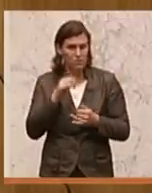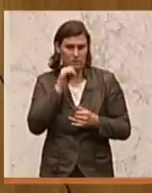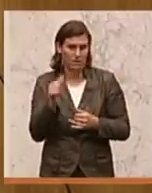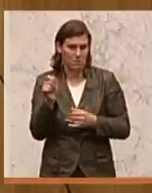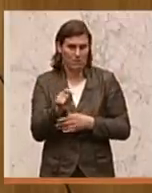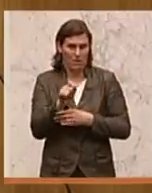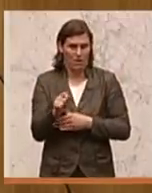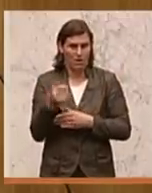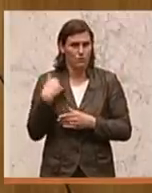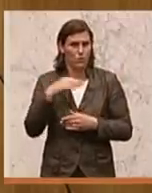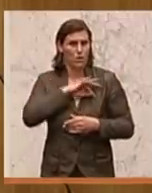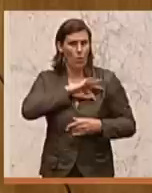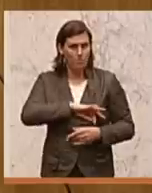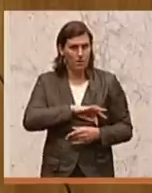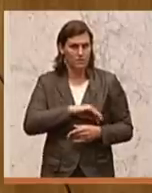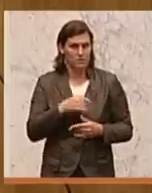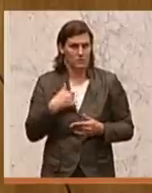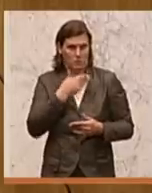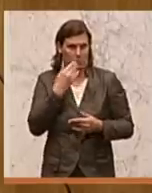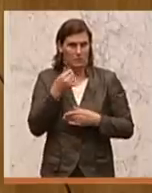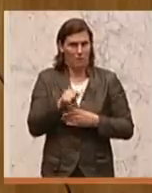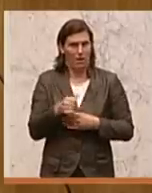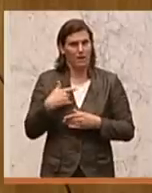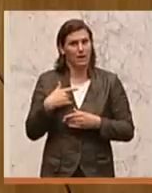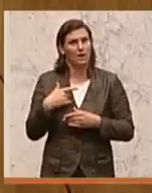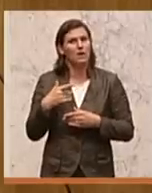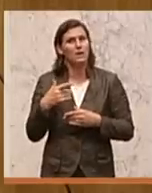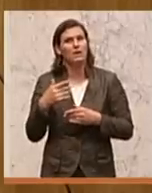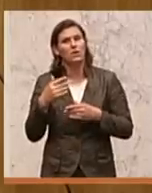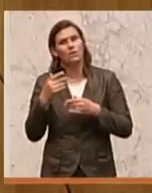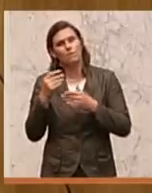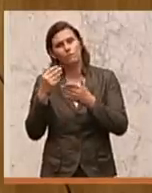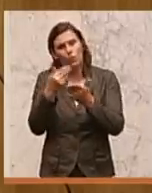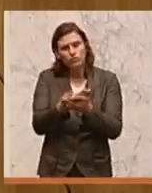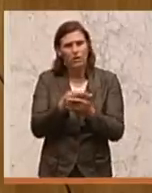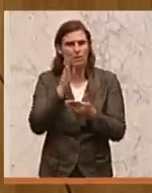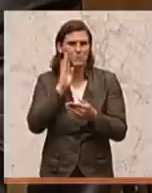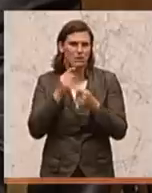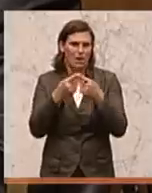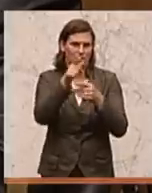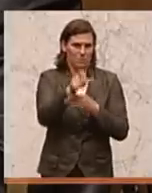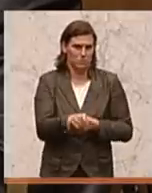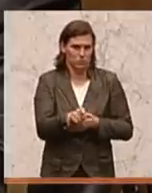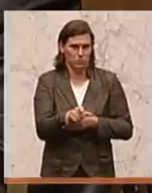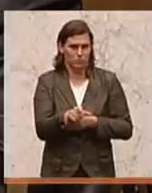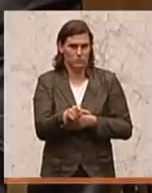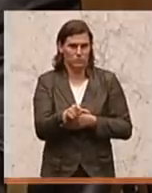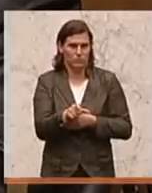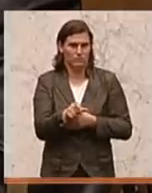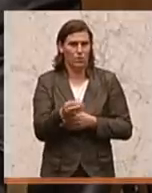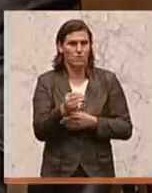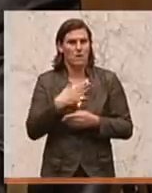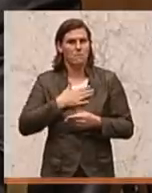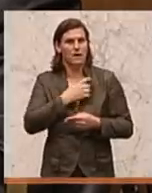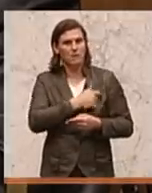nicht, der FPÖ vorzuschlagen, einen anderen Kandidaten zu nominieren, weil sich meine Fraktion wahrscheinlich oder viele